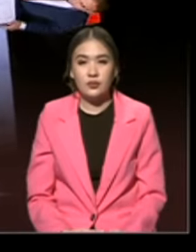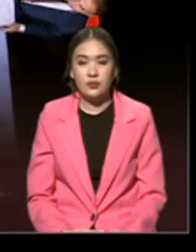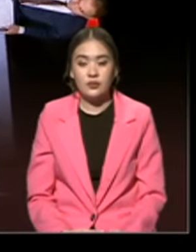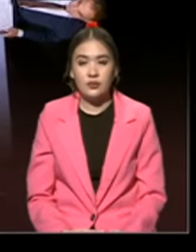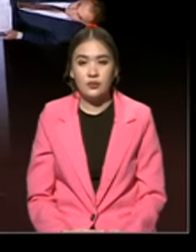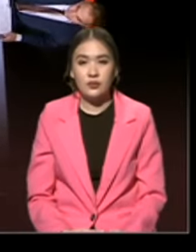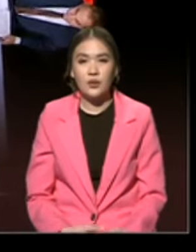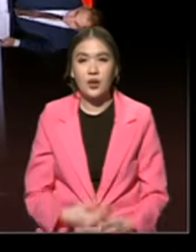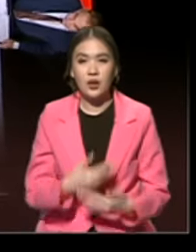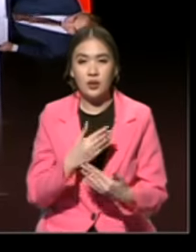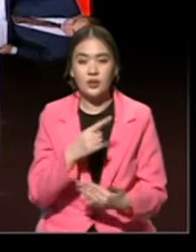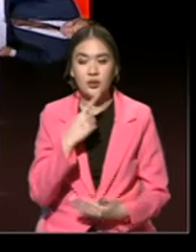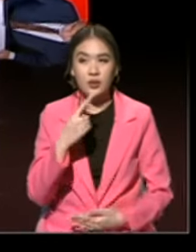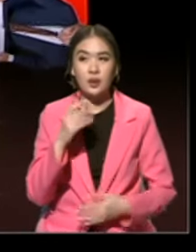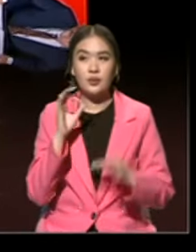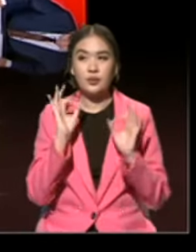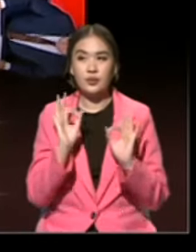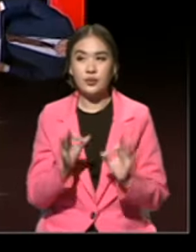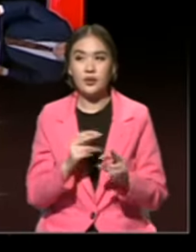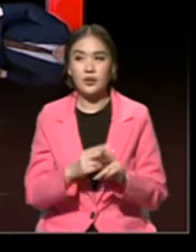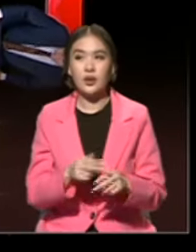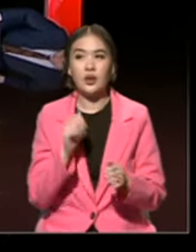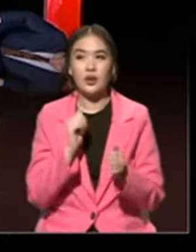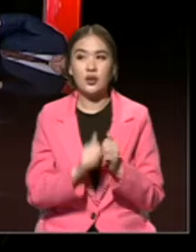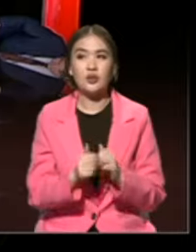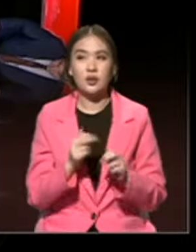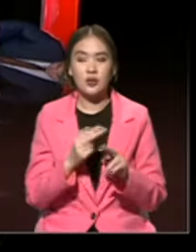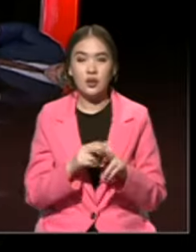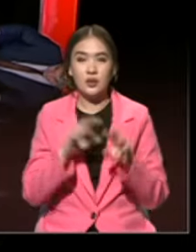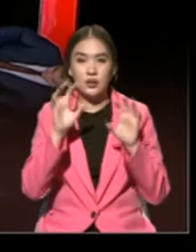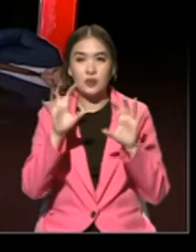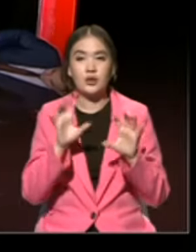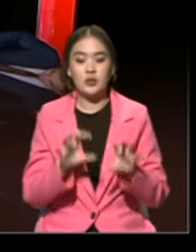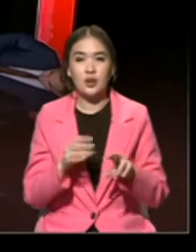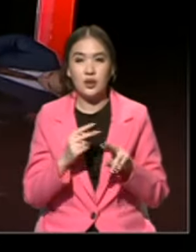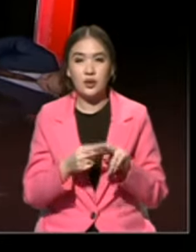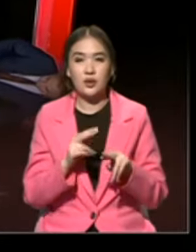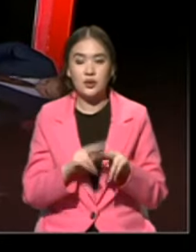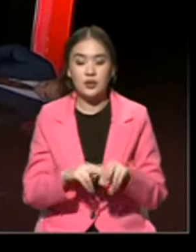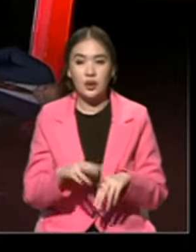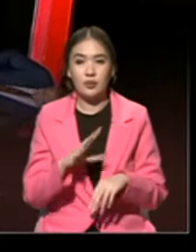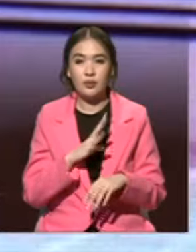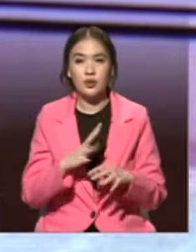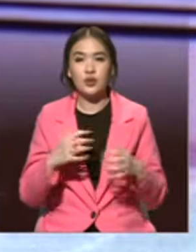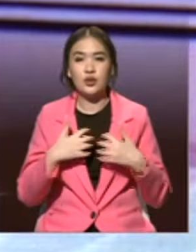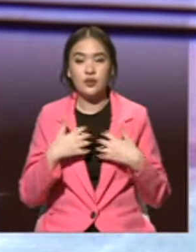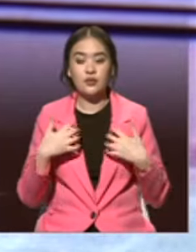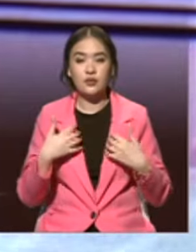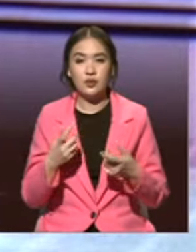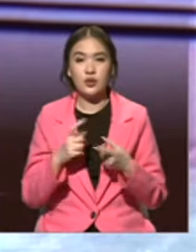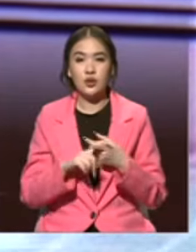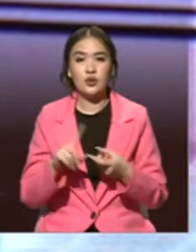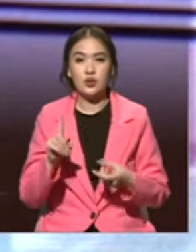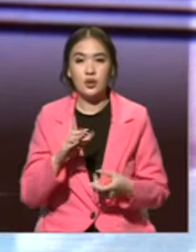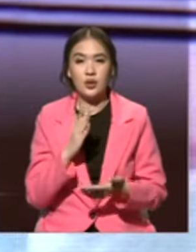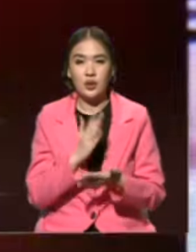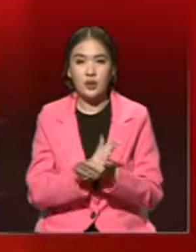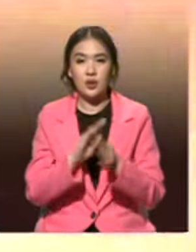Мәкең дұрыс айтып отыр. Негізі әр салада заңдылықтар бар ғой. Жаңағы малды асырау үшін не керек бізге? Қора